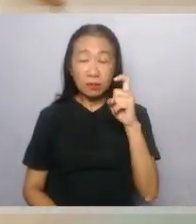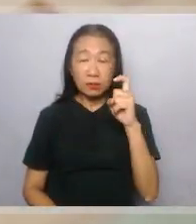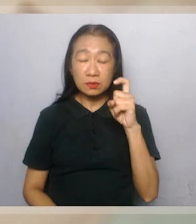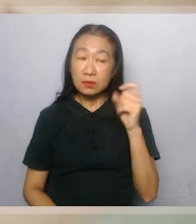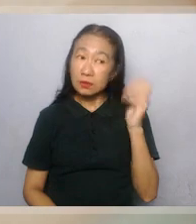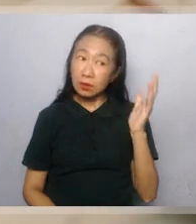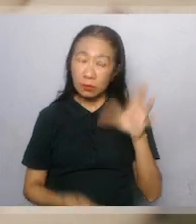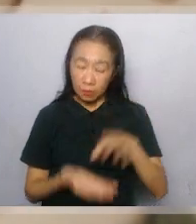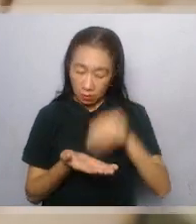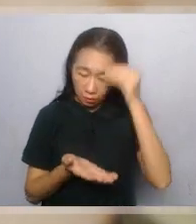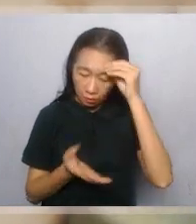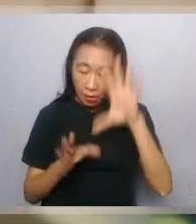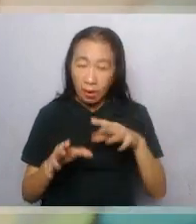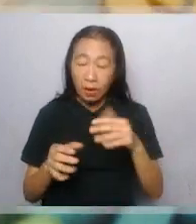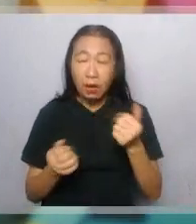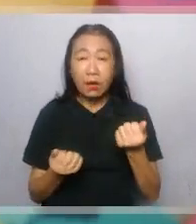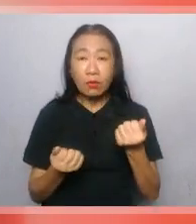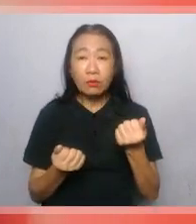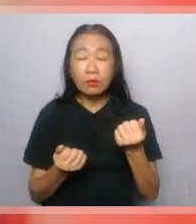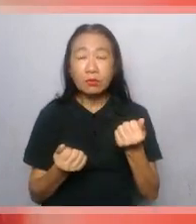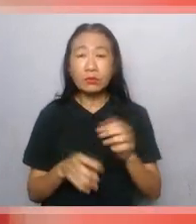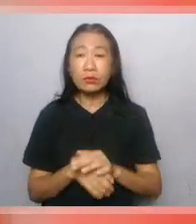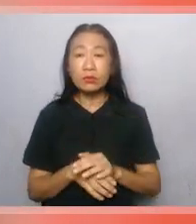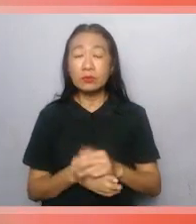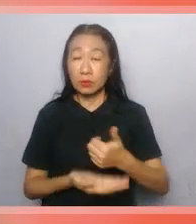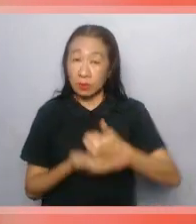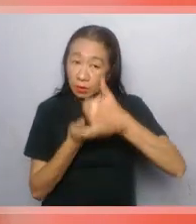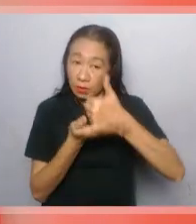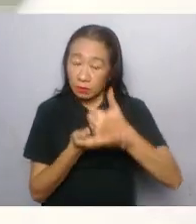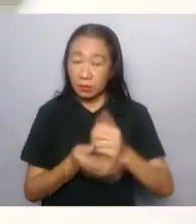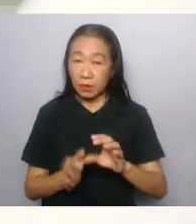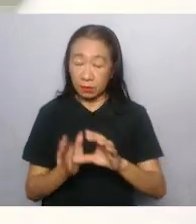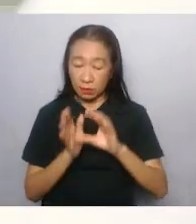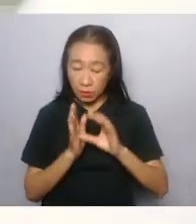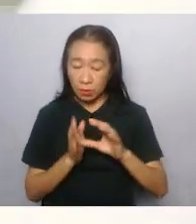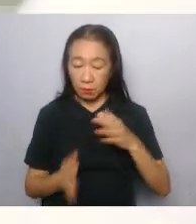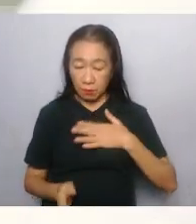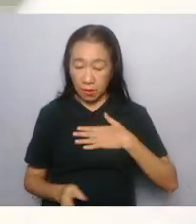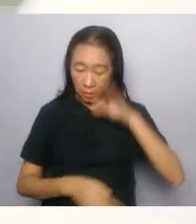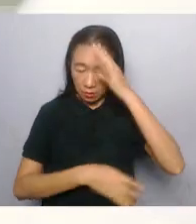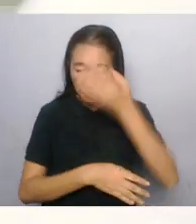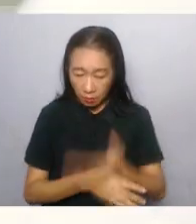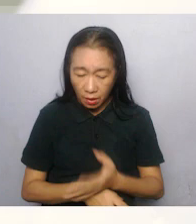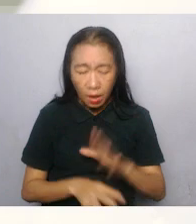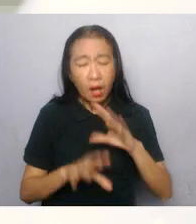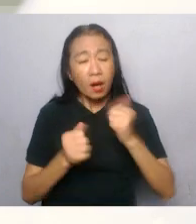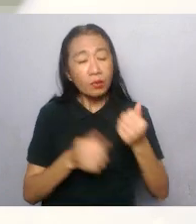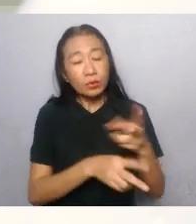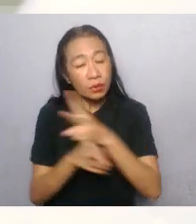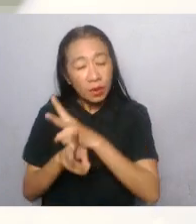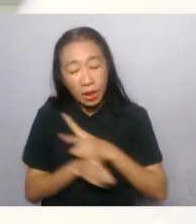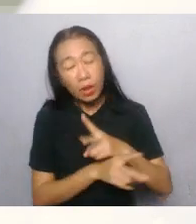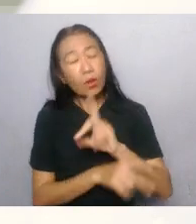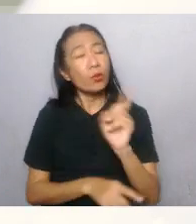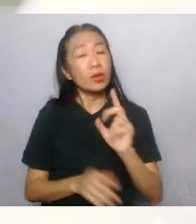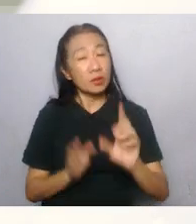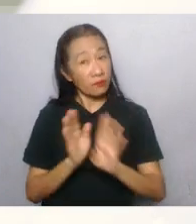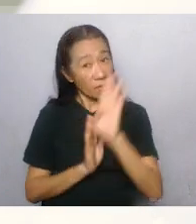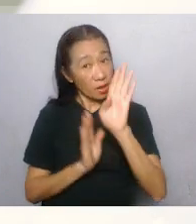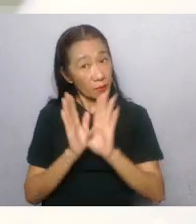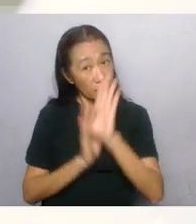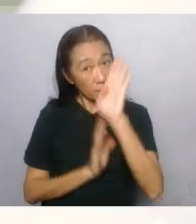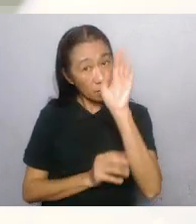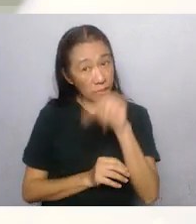sa AKAPIN ko kasi natutunan kung paano ko ititreat yung condition ng anak ko. Paano siya aalagaan, ano yung mga development na kailangan